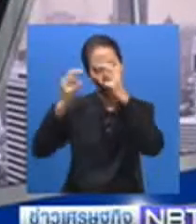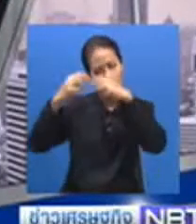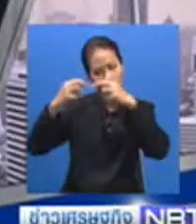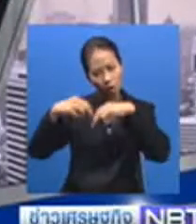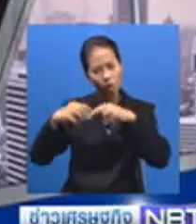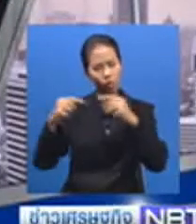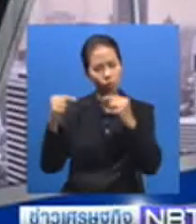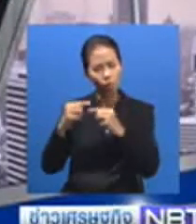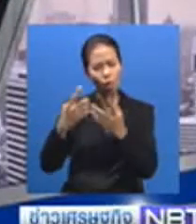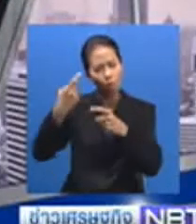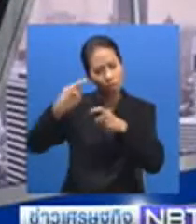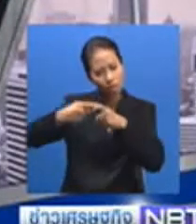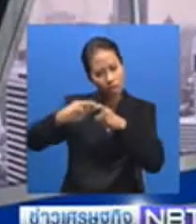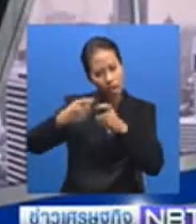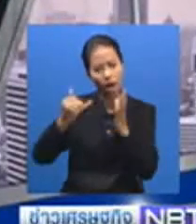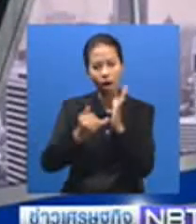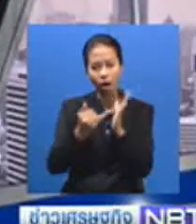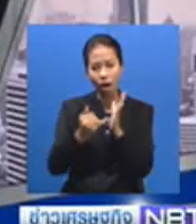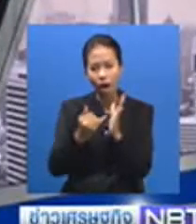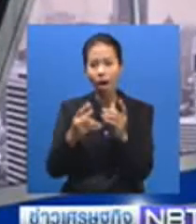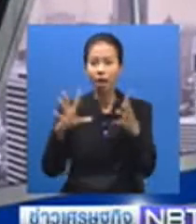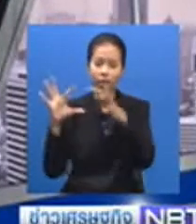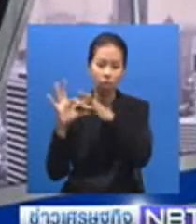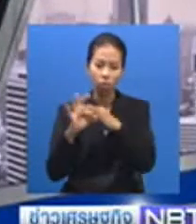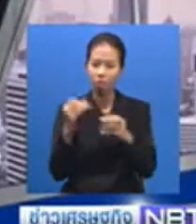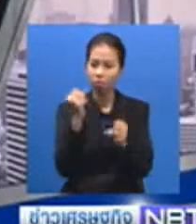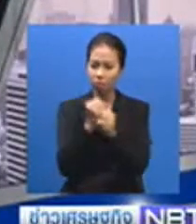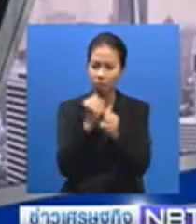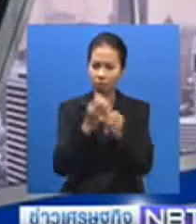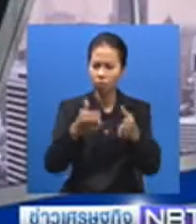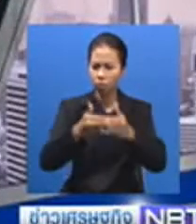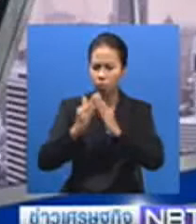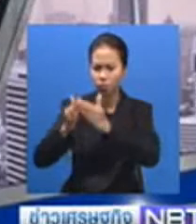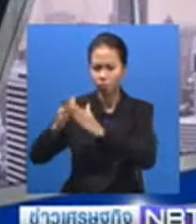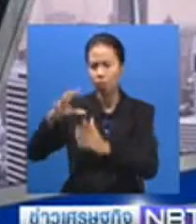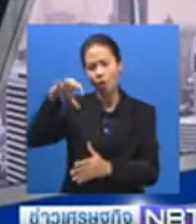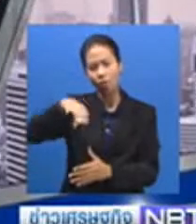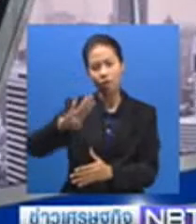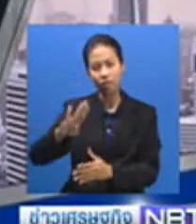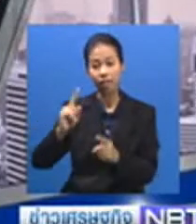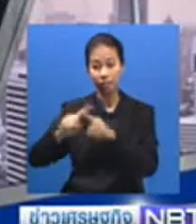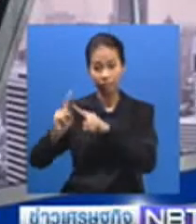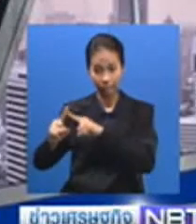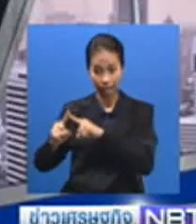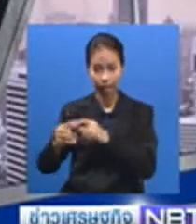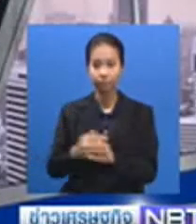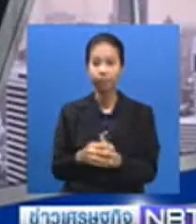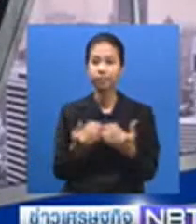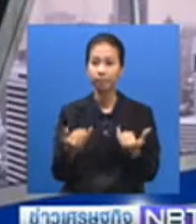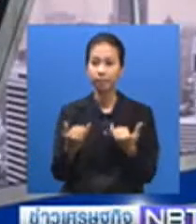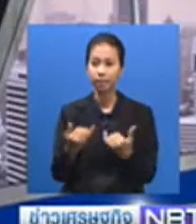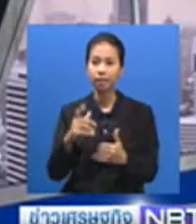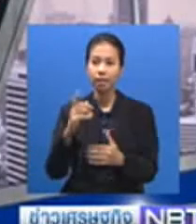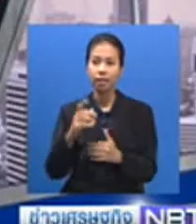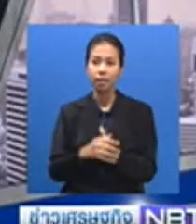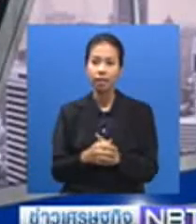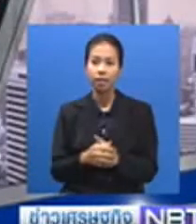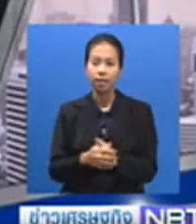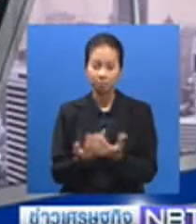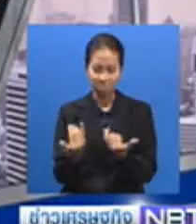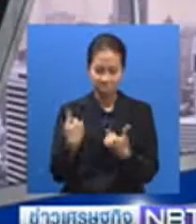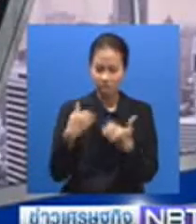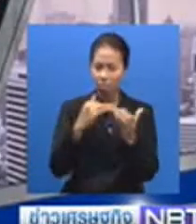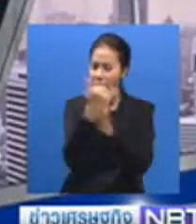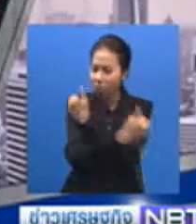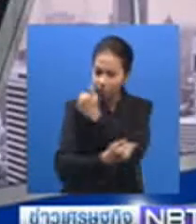ความยากง่ายในการประกอบธุรกิจของประเทศทั่วโลกนะคะปรากฎว่าสิงคโปร์นิวซีแลนด์และฮ่องกงติด 3อันดับประเทศที่น่า